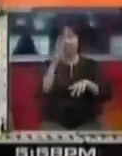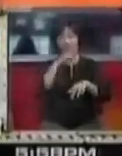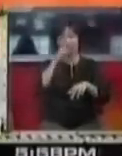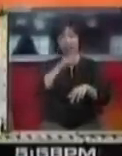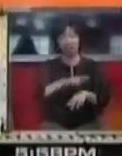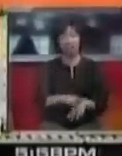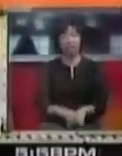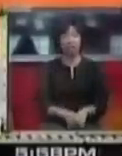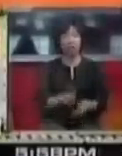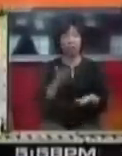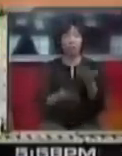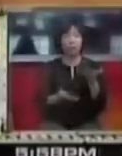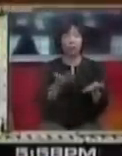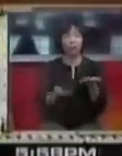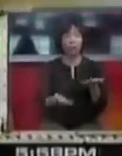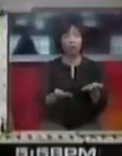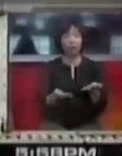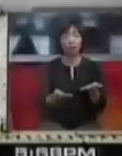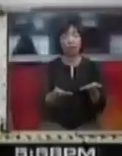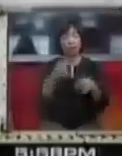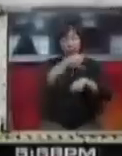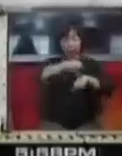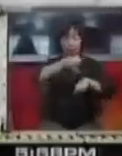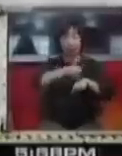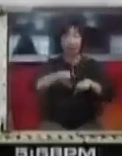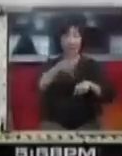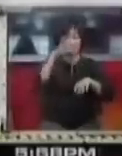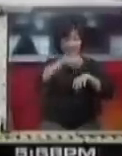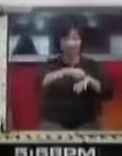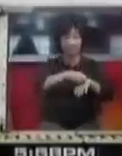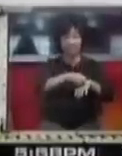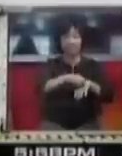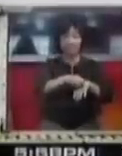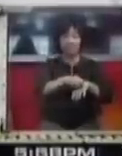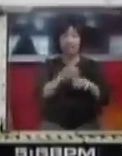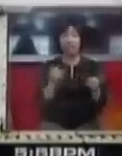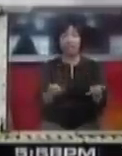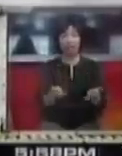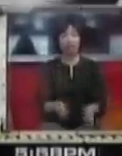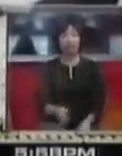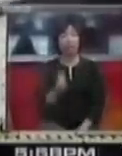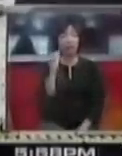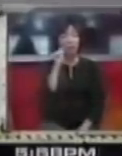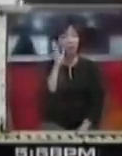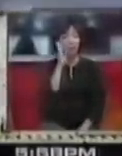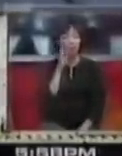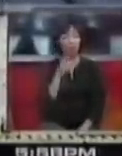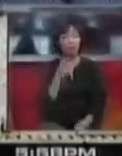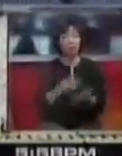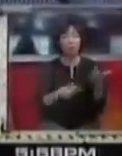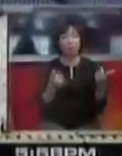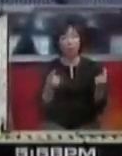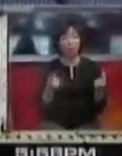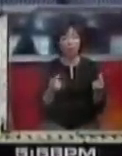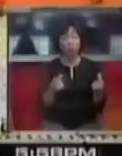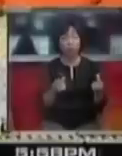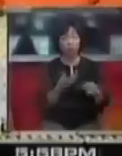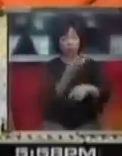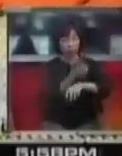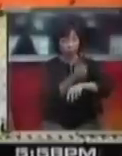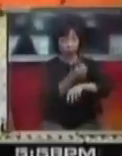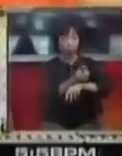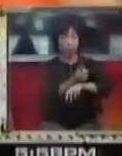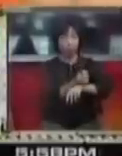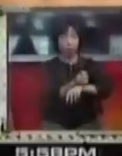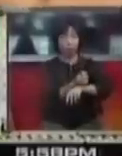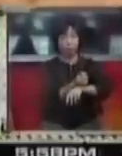leptospirosis baka tinamaan na ang kanyang nervous system. Sinubukan namin galawin ang mga binti ni Aling Amparo. Tiningnan namin ang